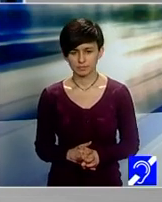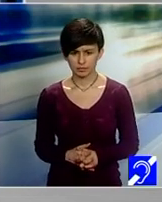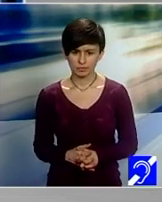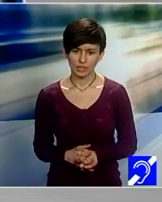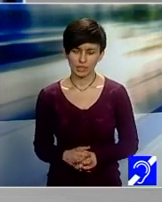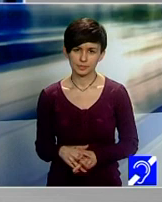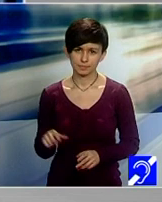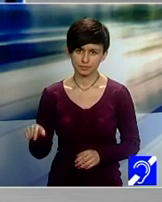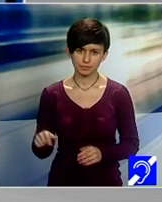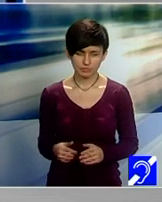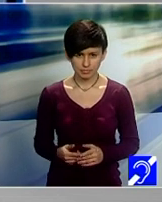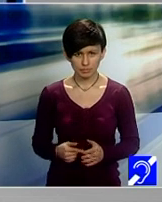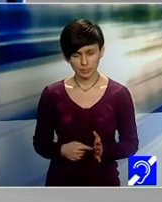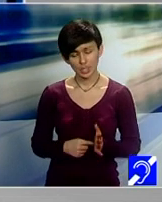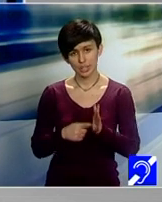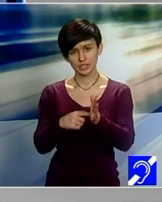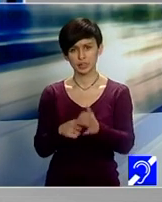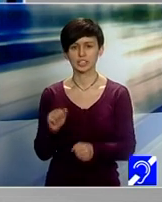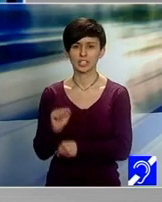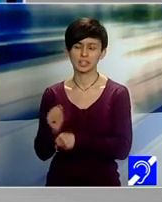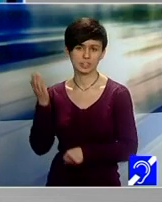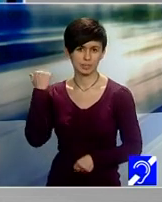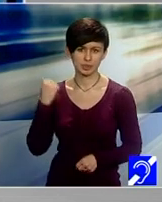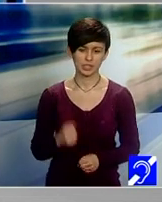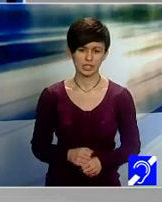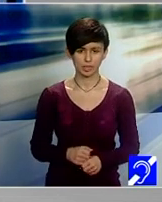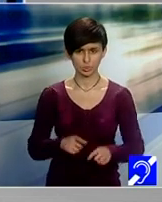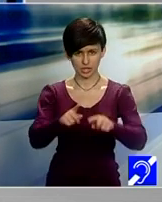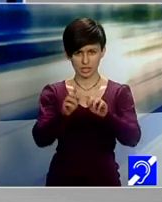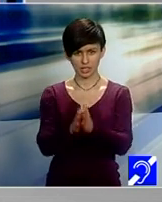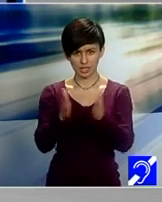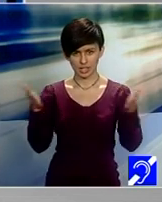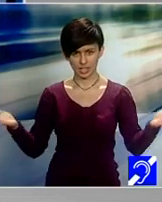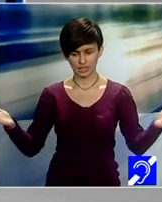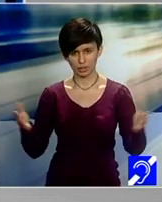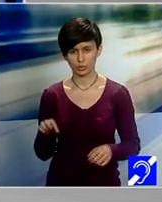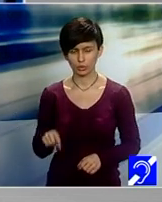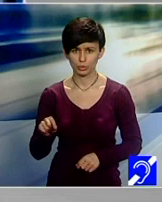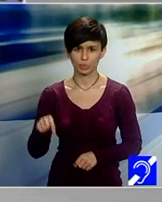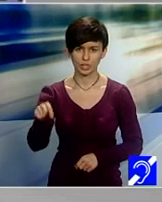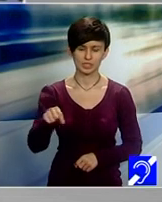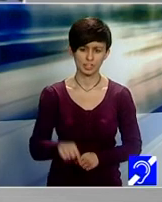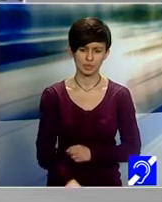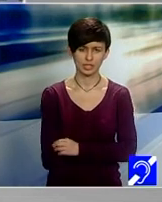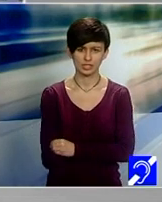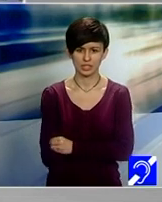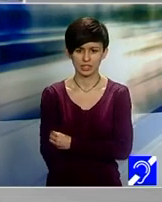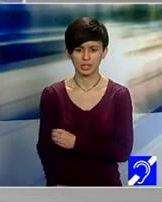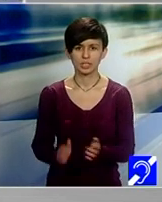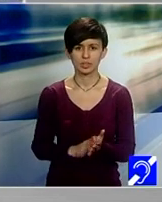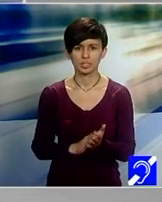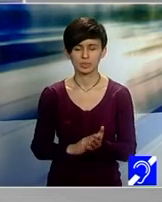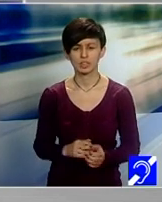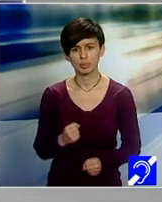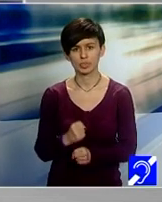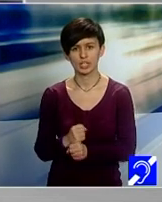Ați scos săptămâna trecută catalogul semințele? Unul dintre motivele pentru care am înființat